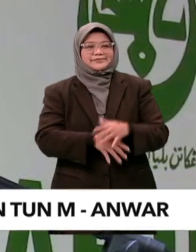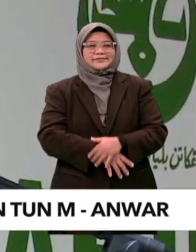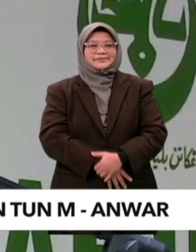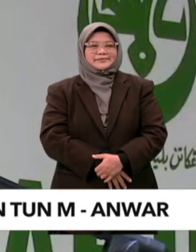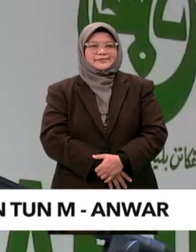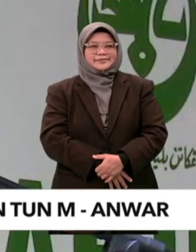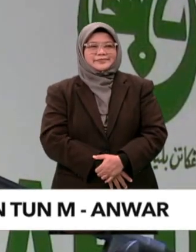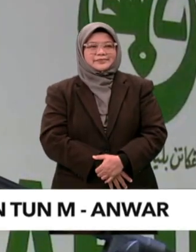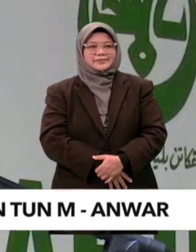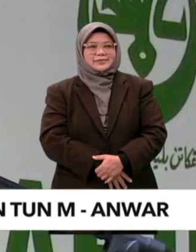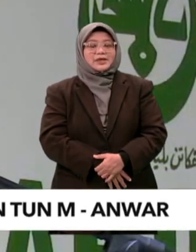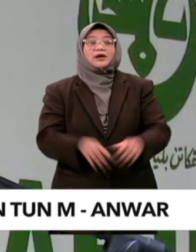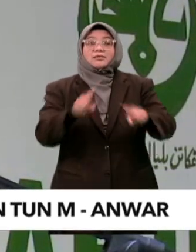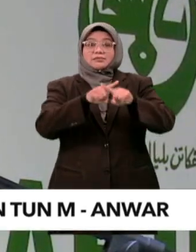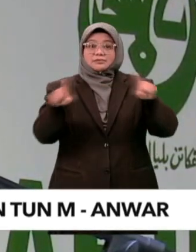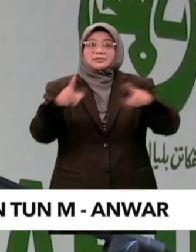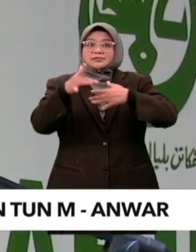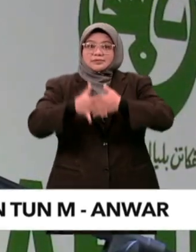tapi